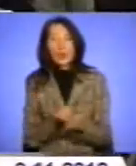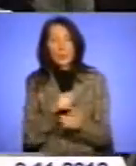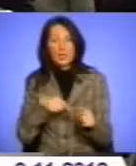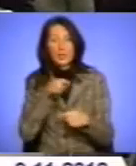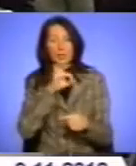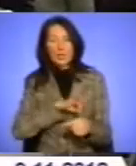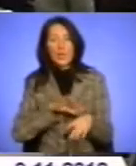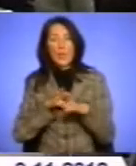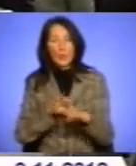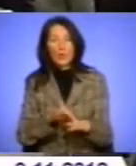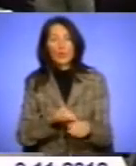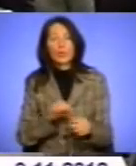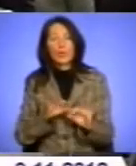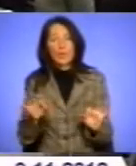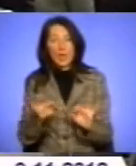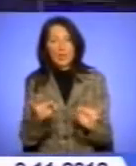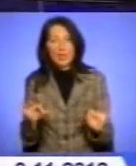бізнесмени проводитимуть тренінги.